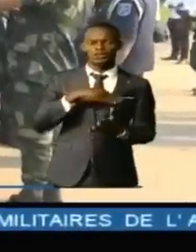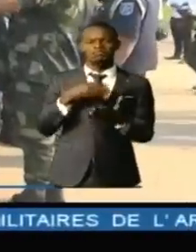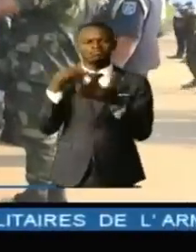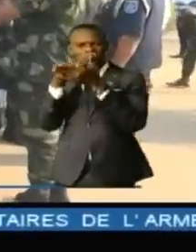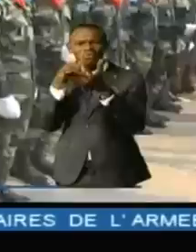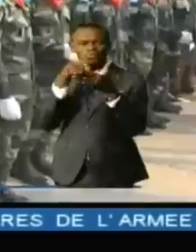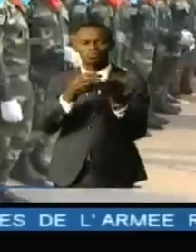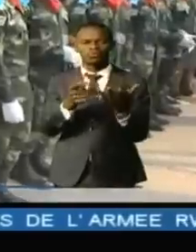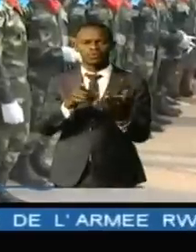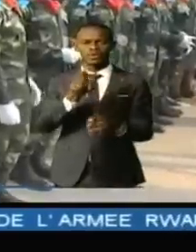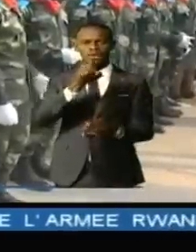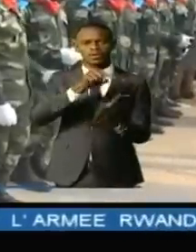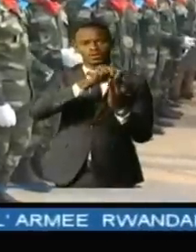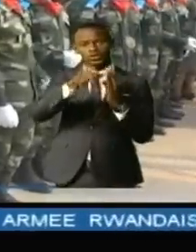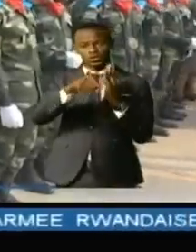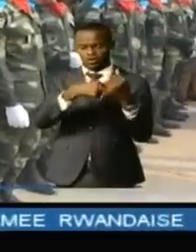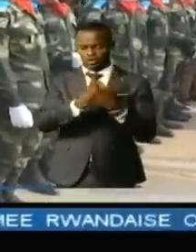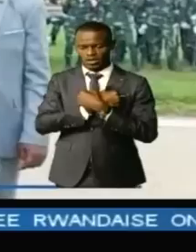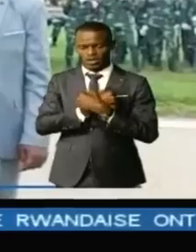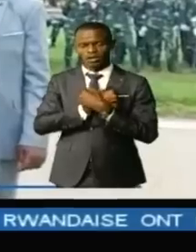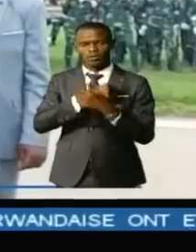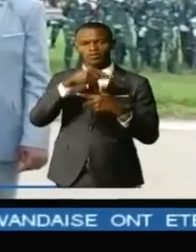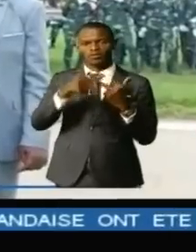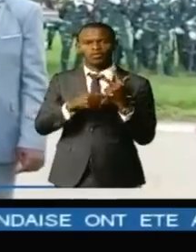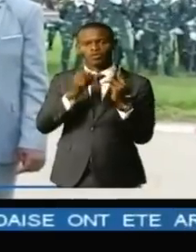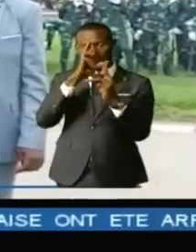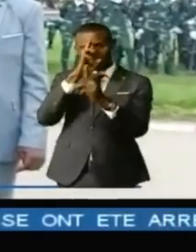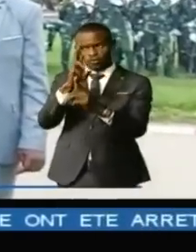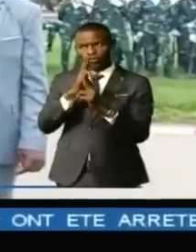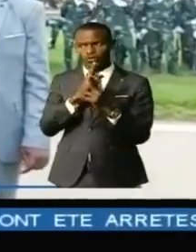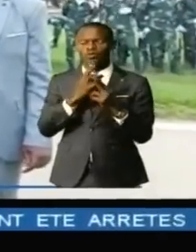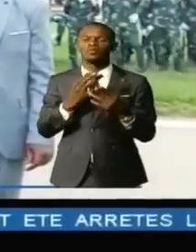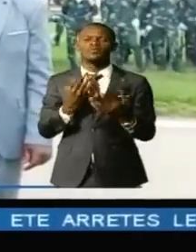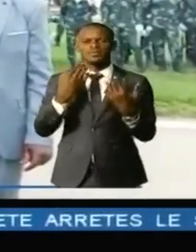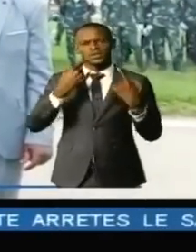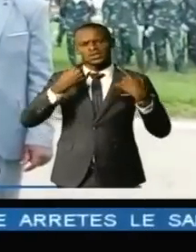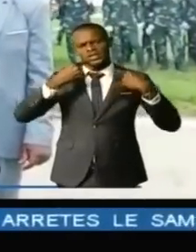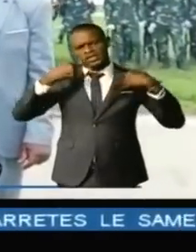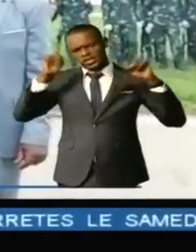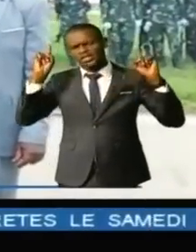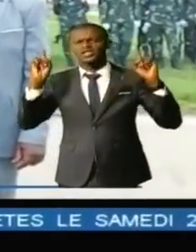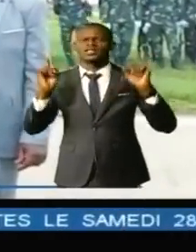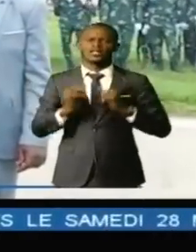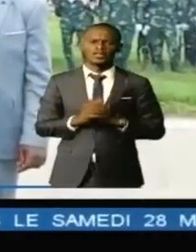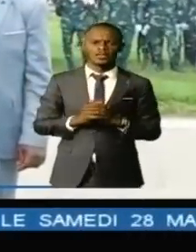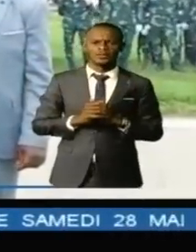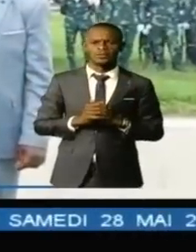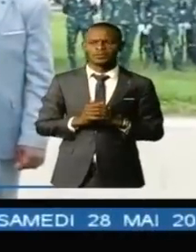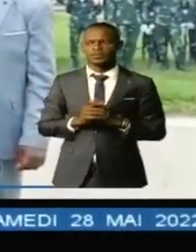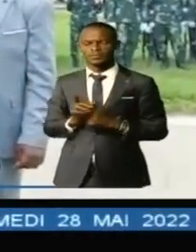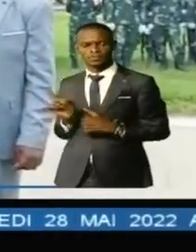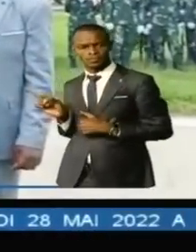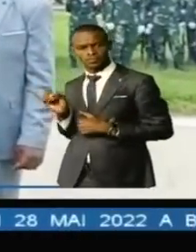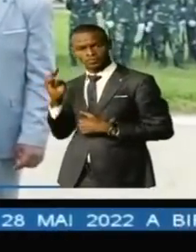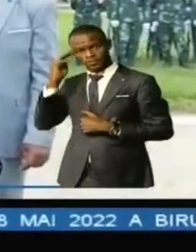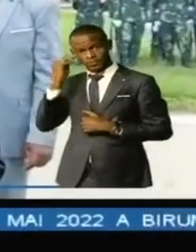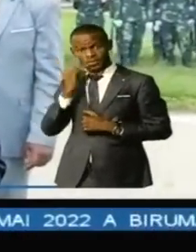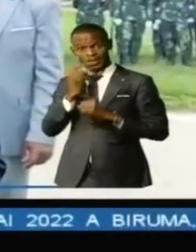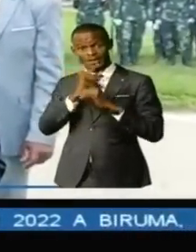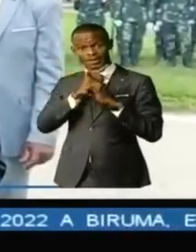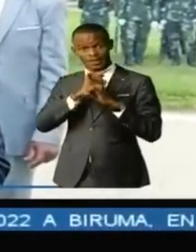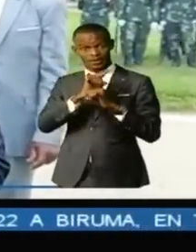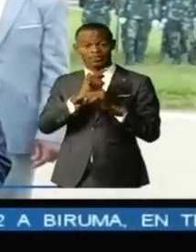vertus, l'honneur, la réussite et l'excellence. Prends la parole au moment où le peuple